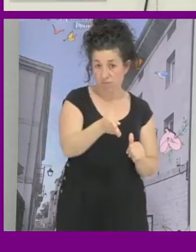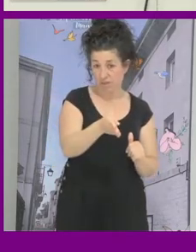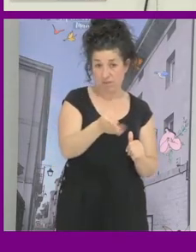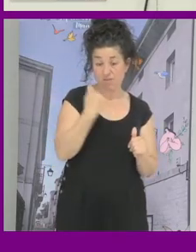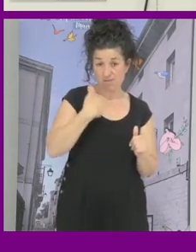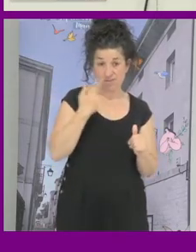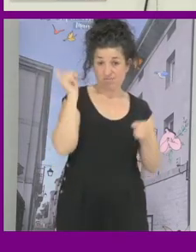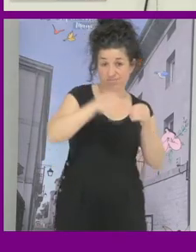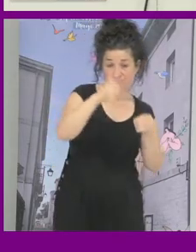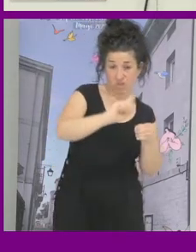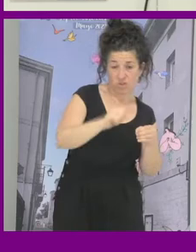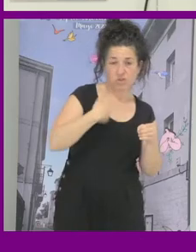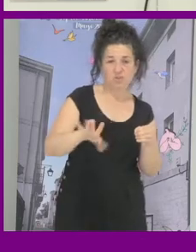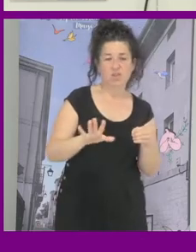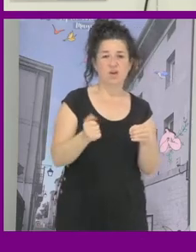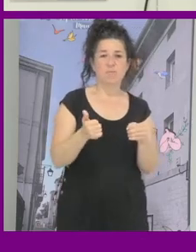banatzeko modu bidezkoago bat,